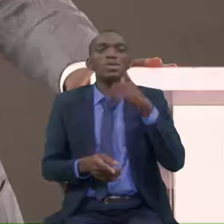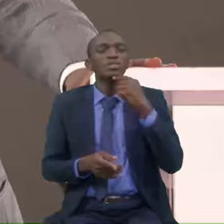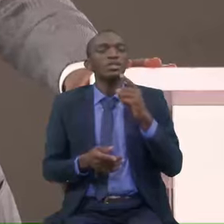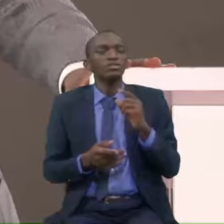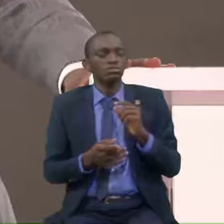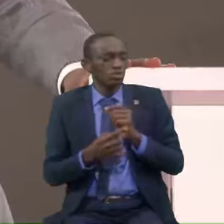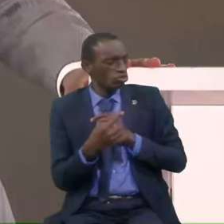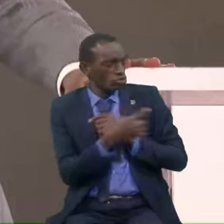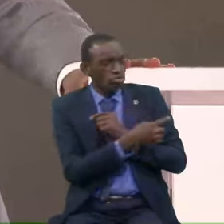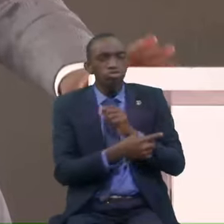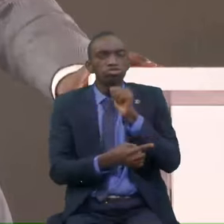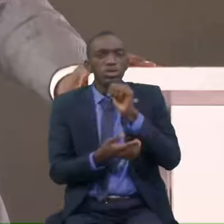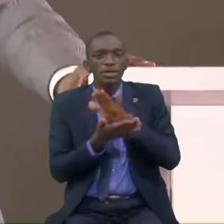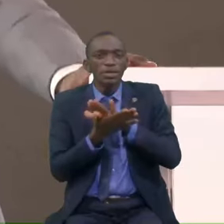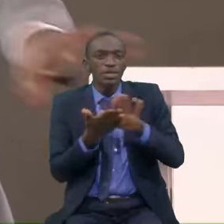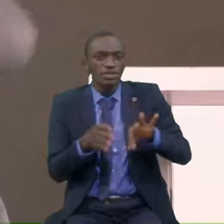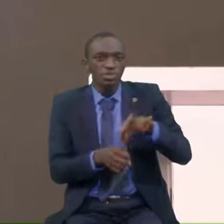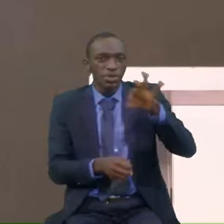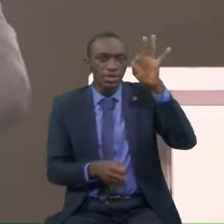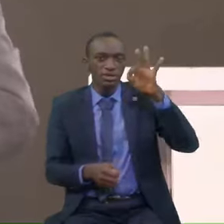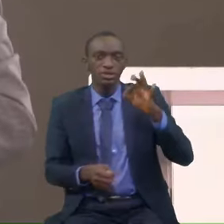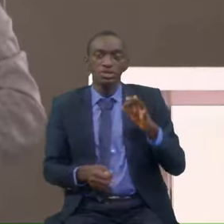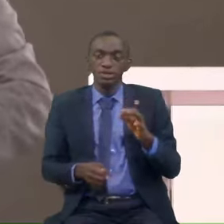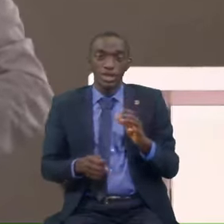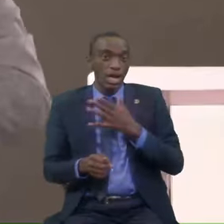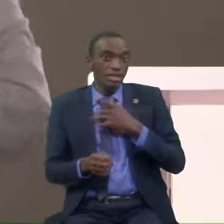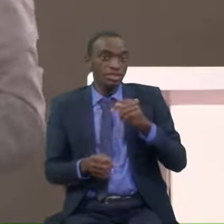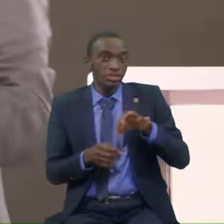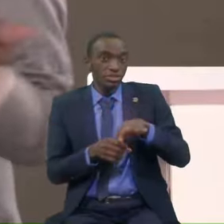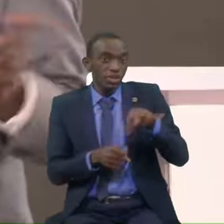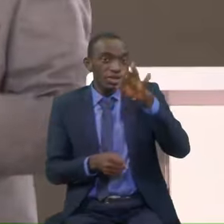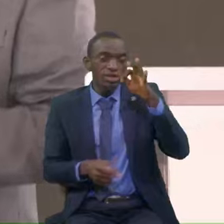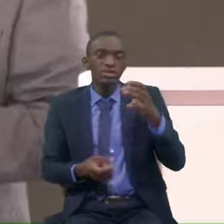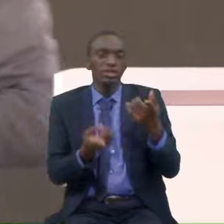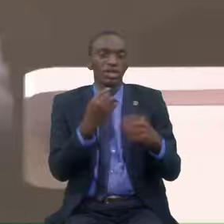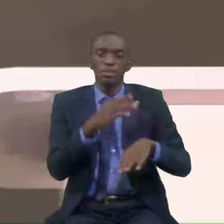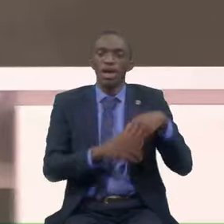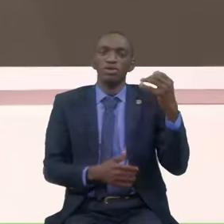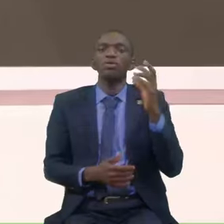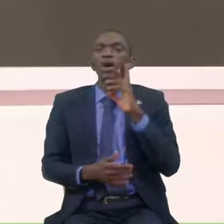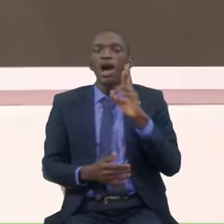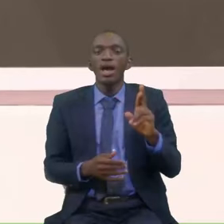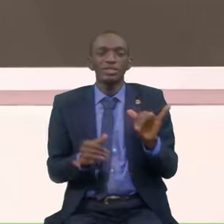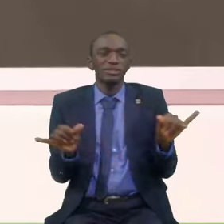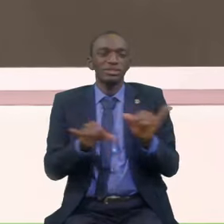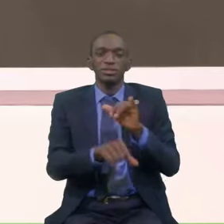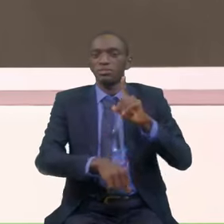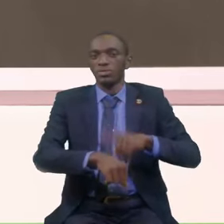Et il est sorti à l'heure même. Ça, c'est le discernement.